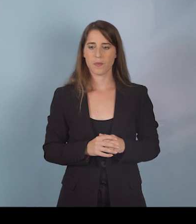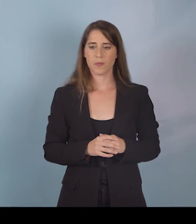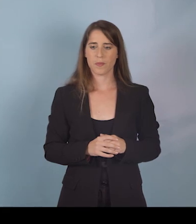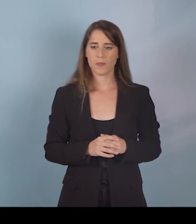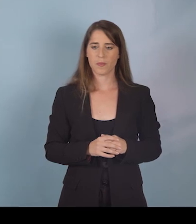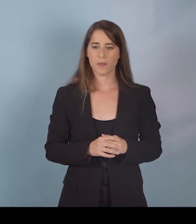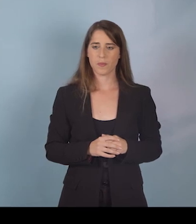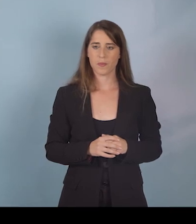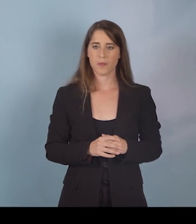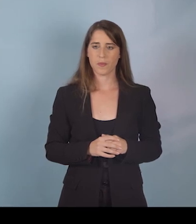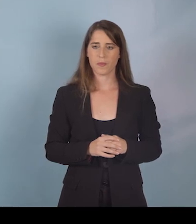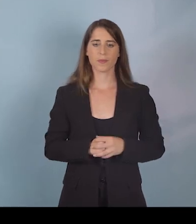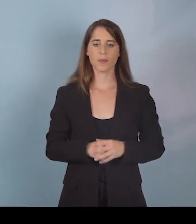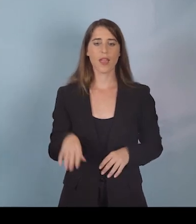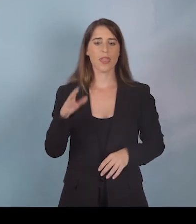Ναι.